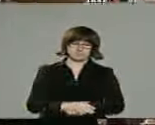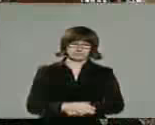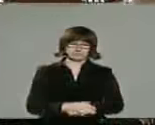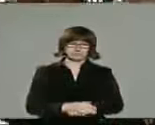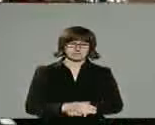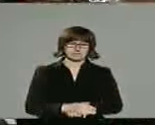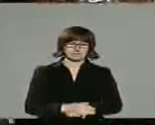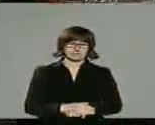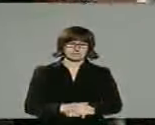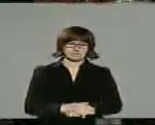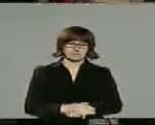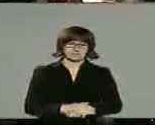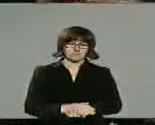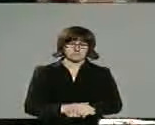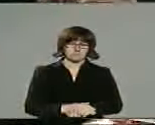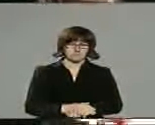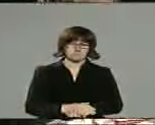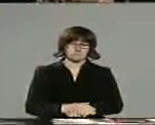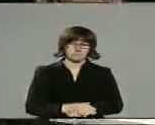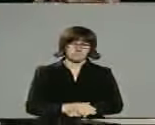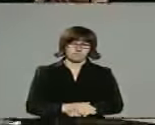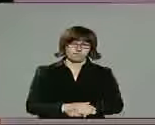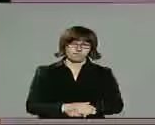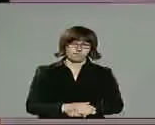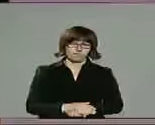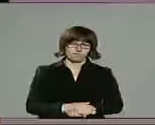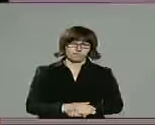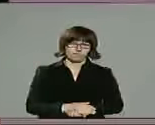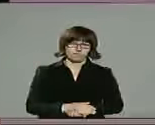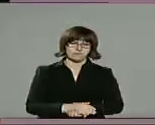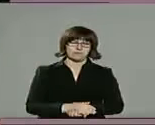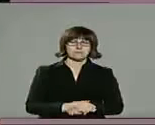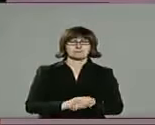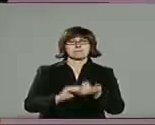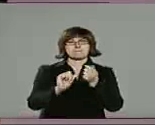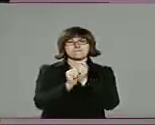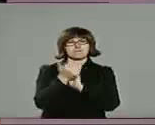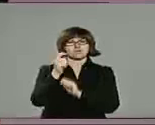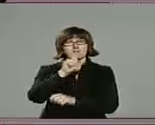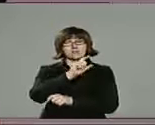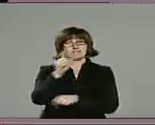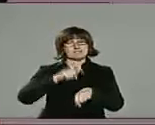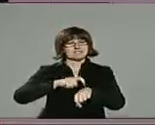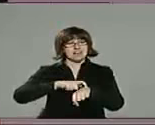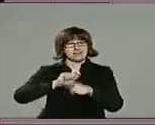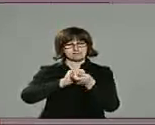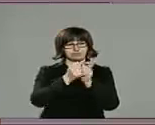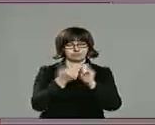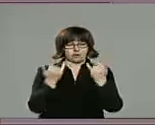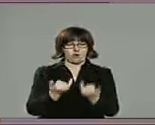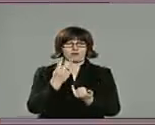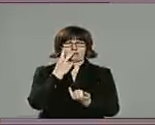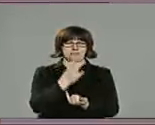Gerade Gerade in der Zeitenwende, die wir heute